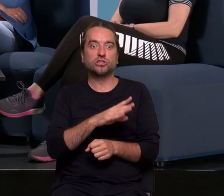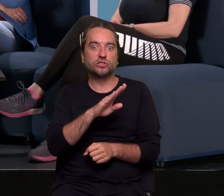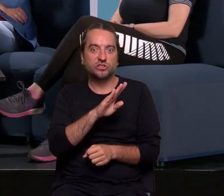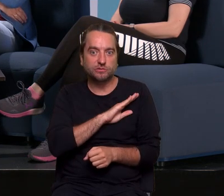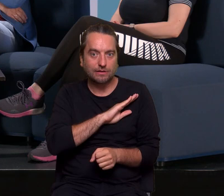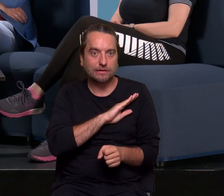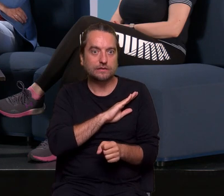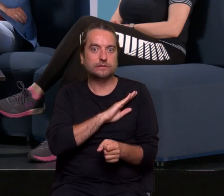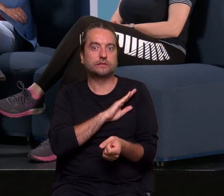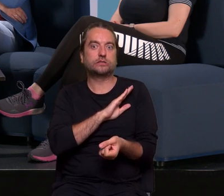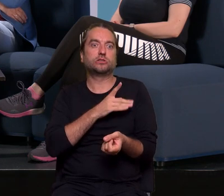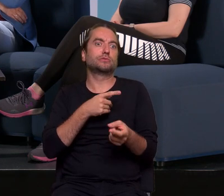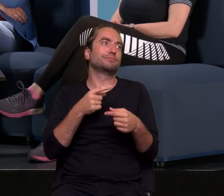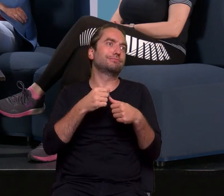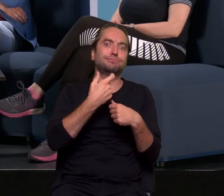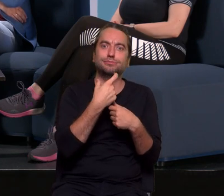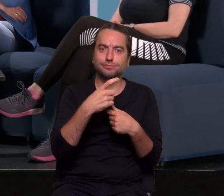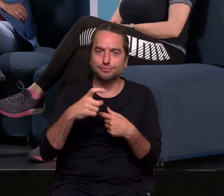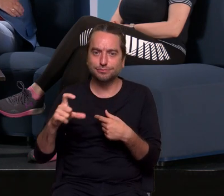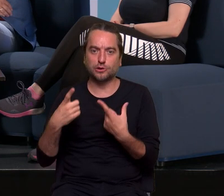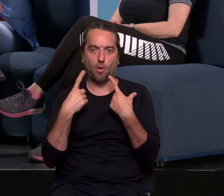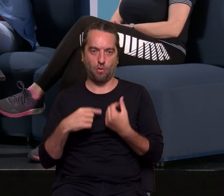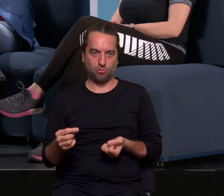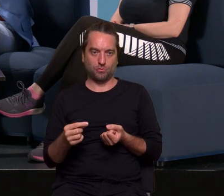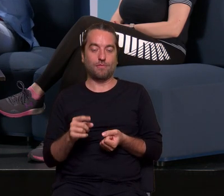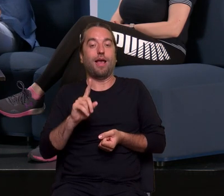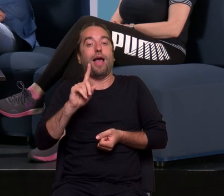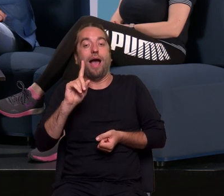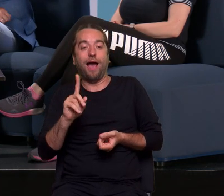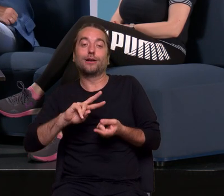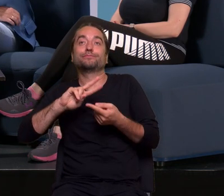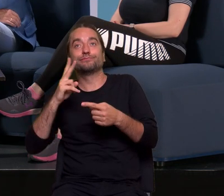setki osób. Ale z drugiej strony zniszczenie tego